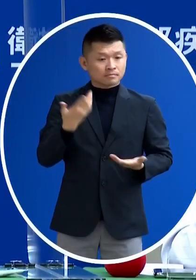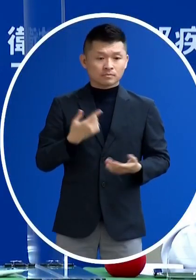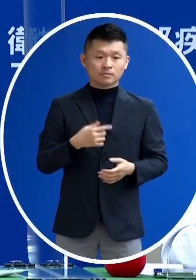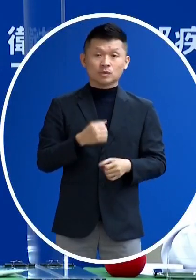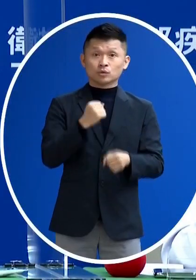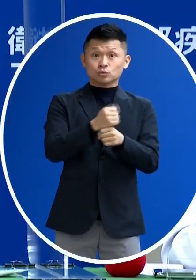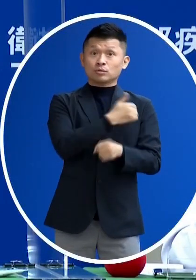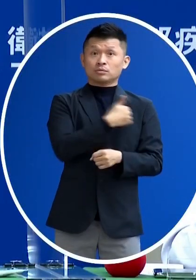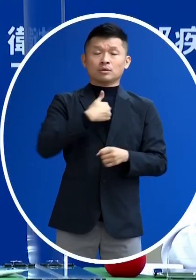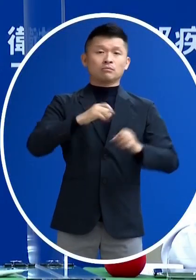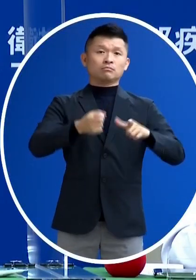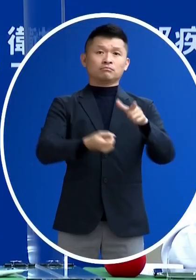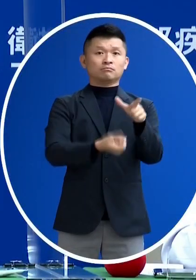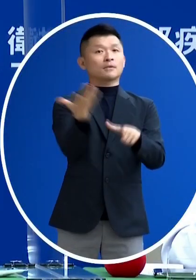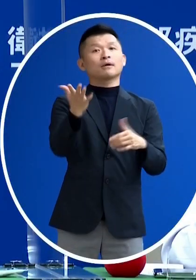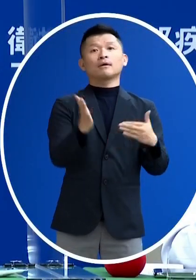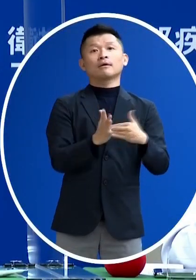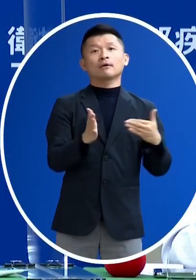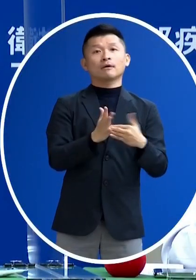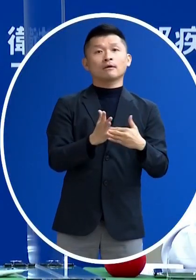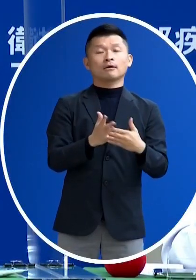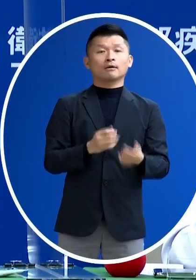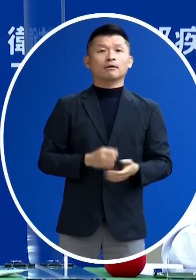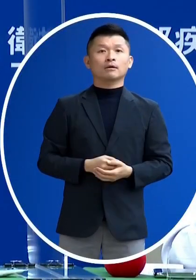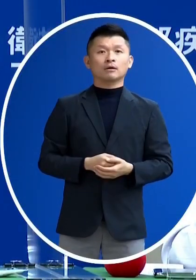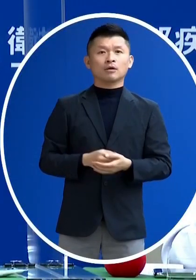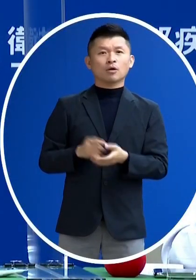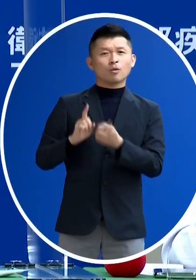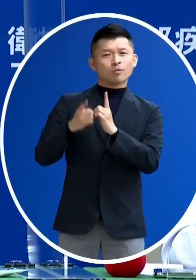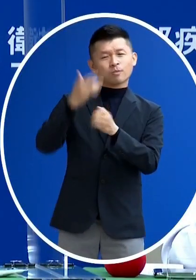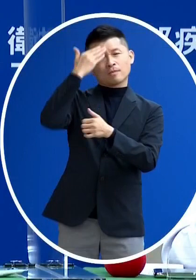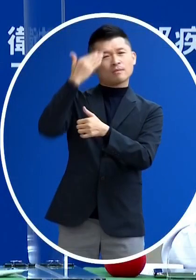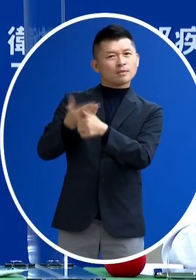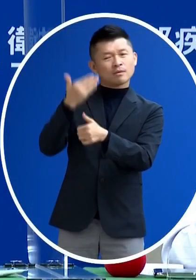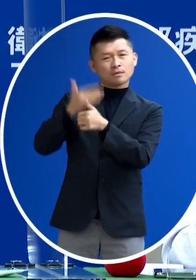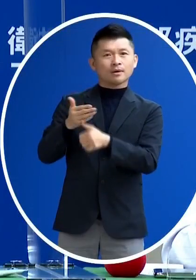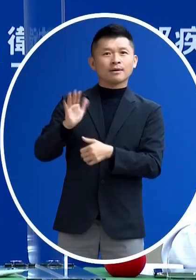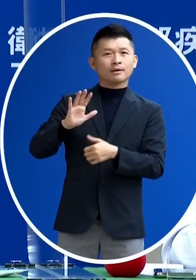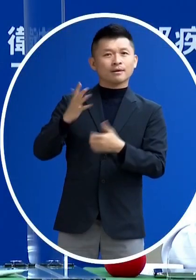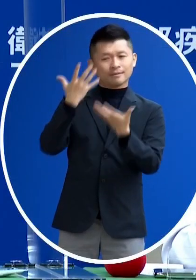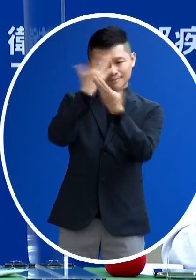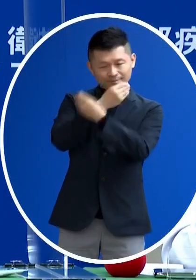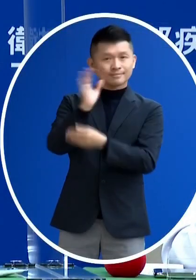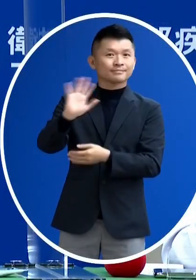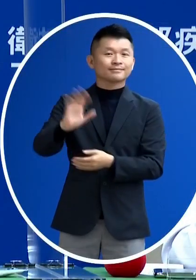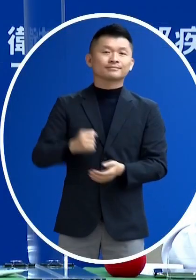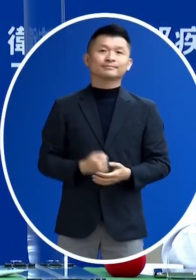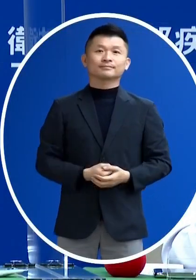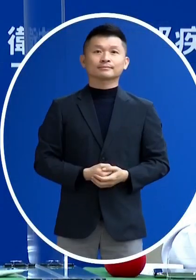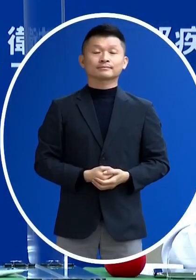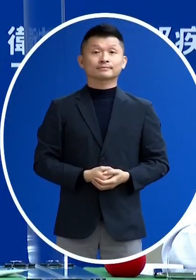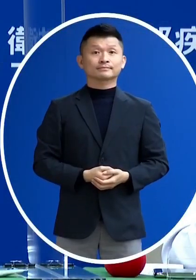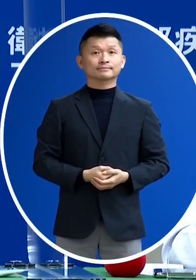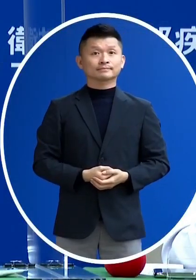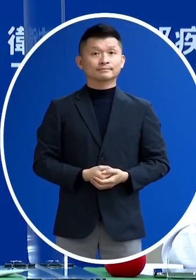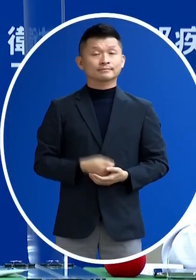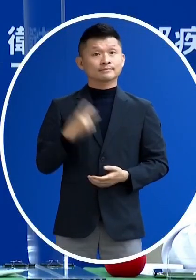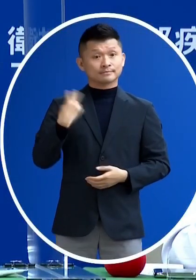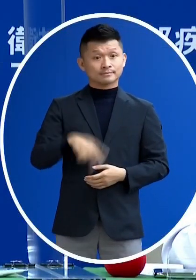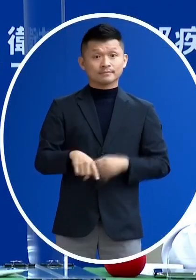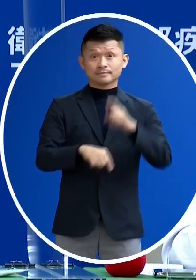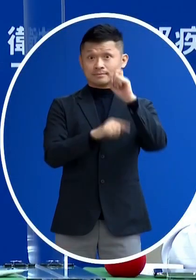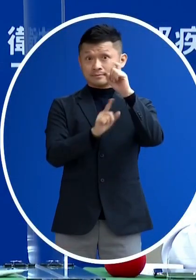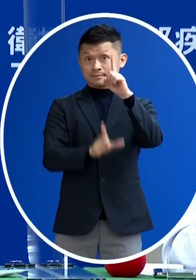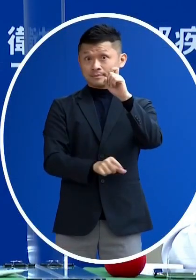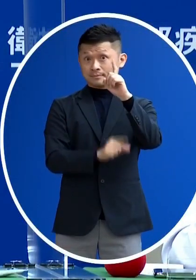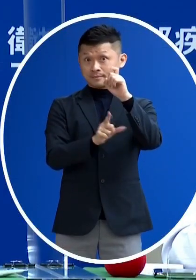跟大家宣布哈，那不要有这种错误的感觉了哈。那第二个就是我们大概下个月一